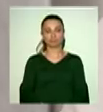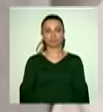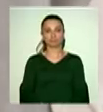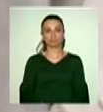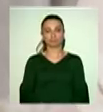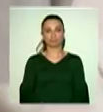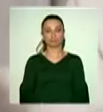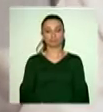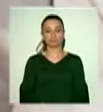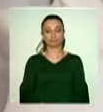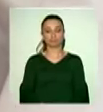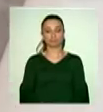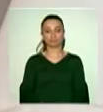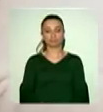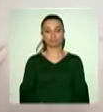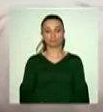жалею, потому что